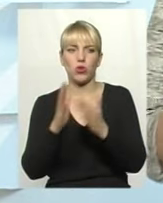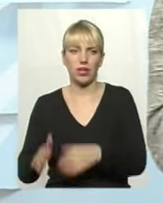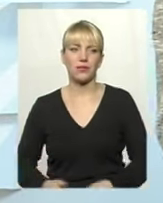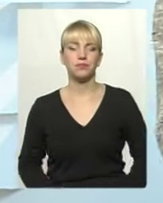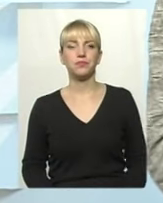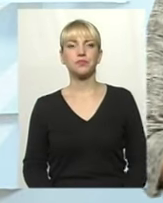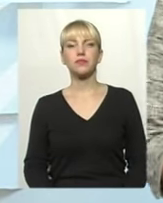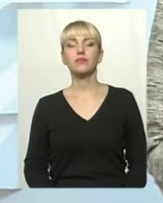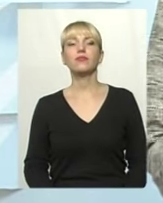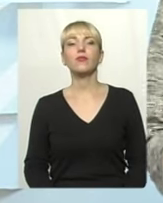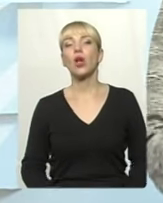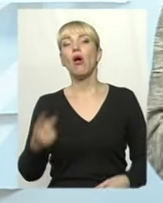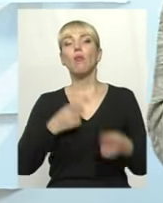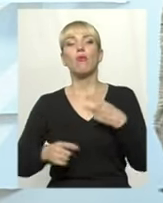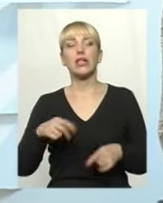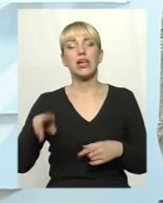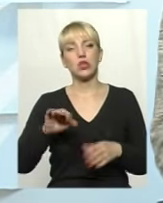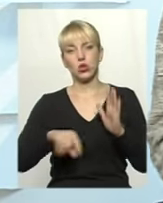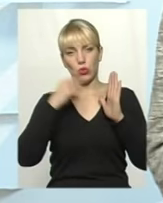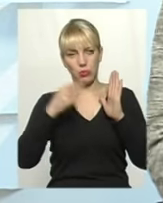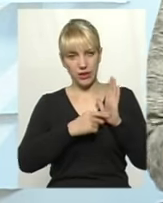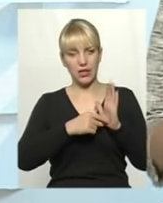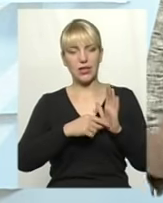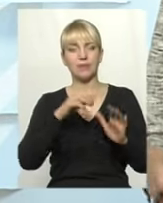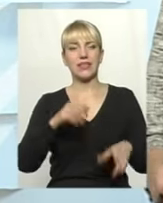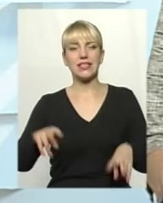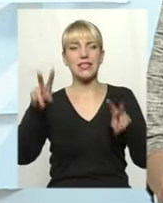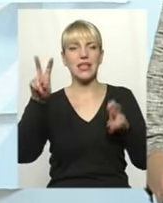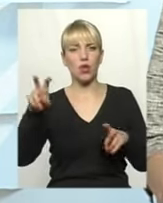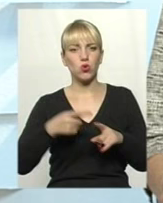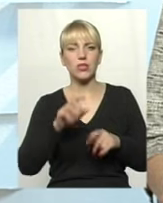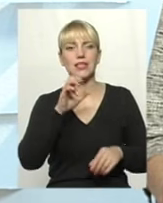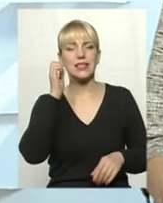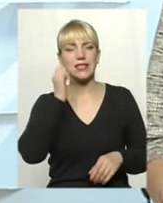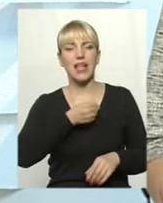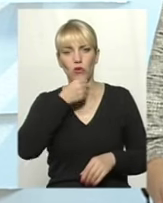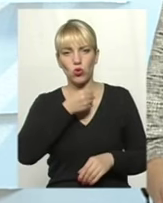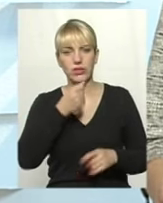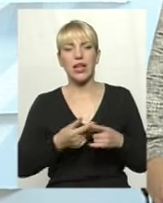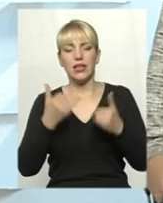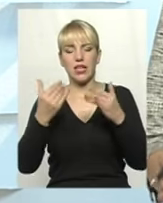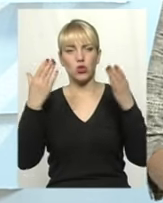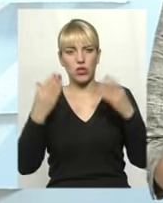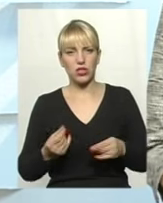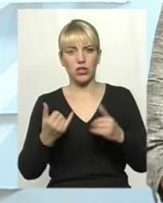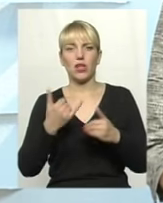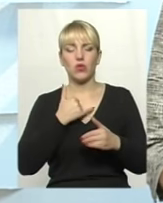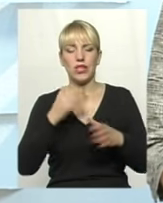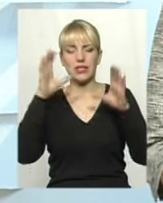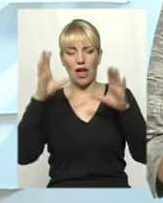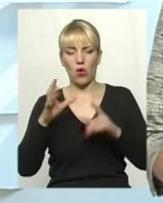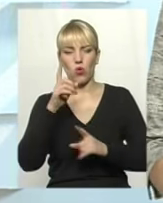Власне, повертаючись до питання статусу старости, на сьогоднішній день вже наші законотворці внесли